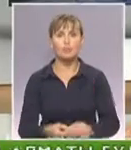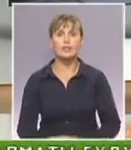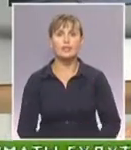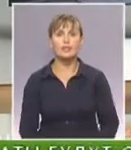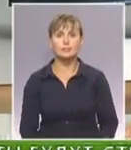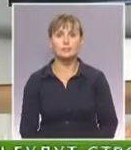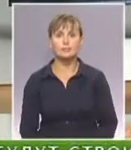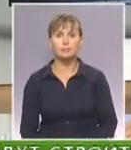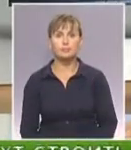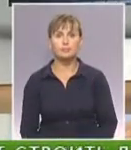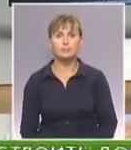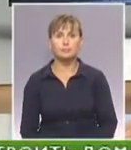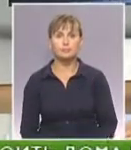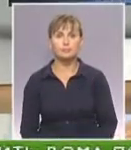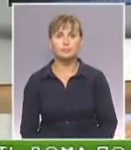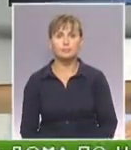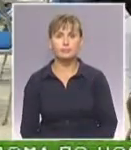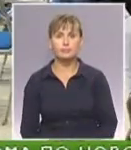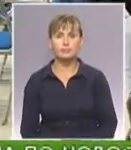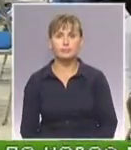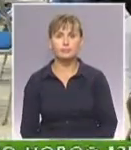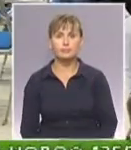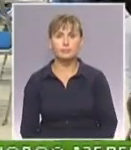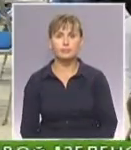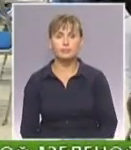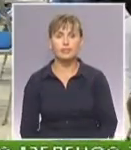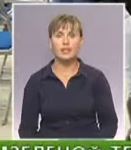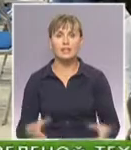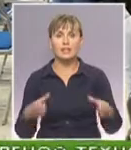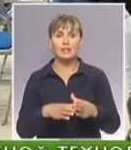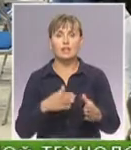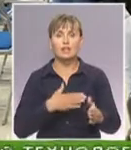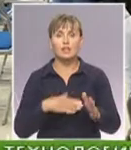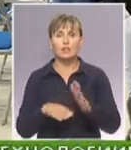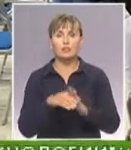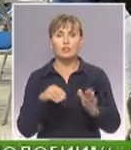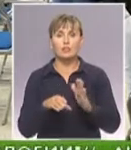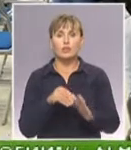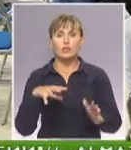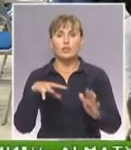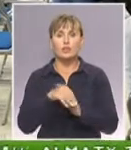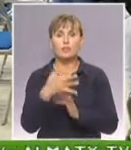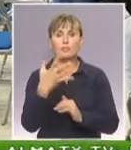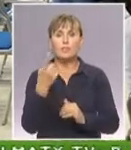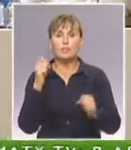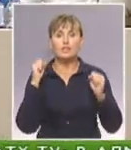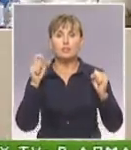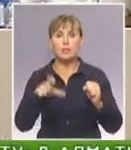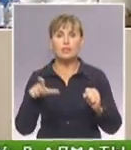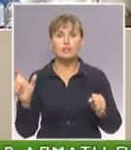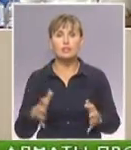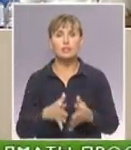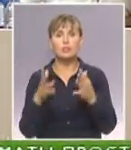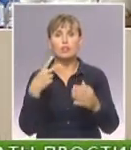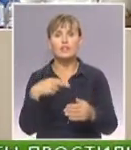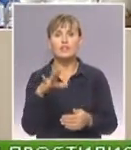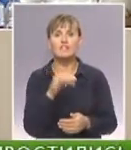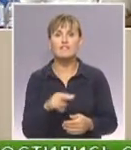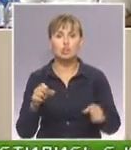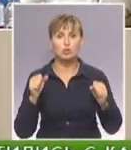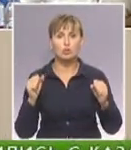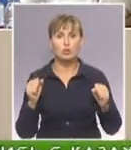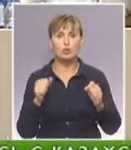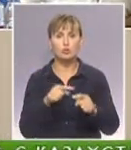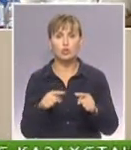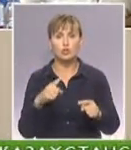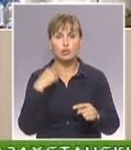материале Айжан Курмашевой. В состав нашей сборной на игры вошли 51 спортсмен в более 20 видах спорта. Все они в